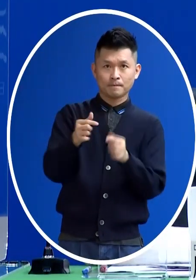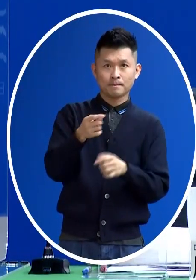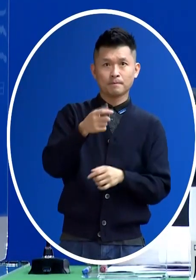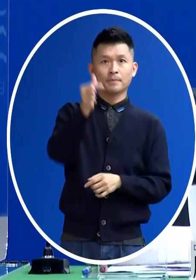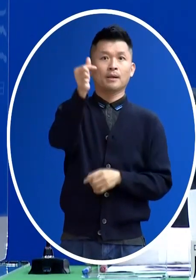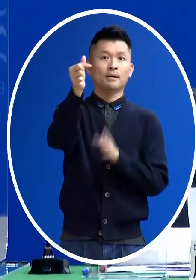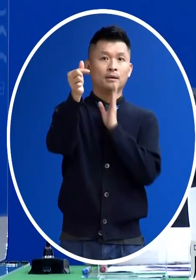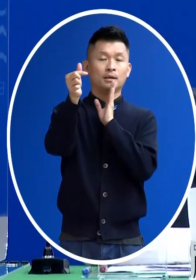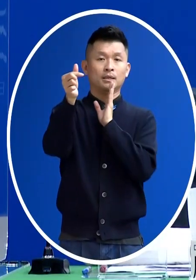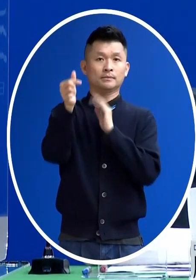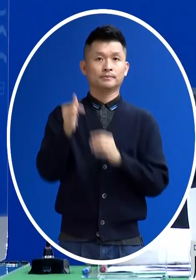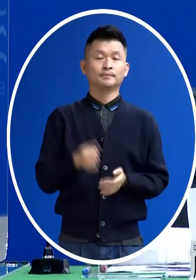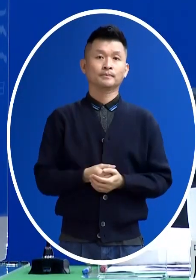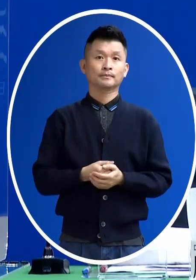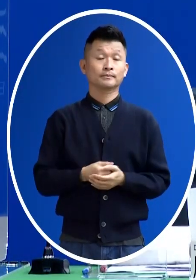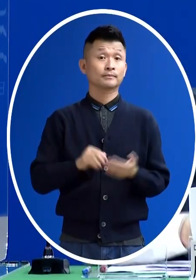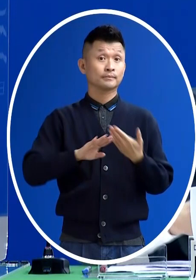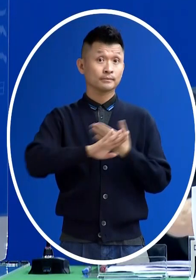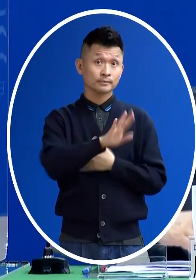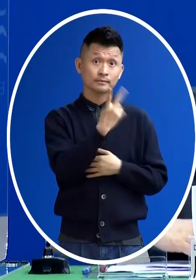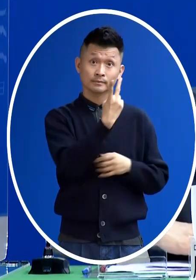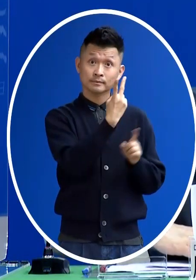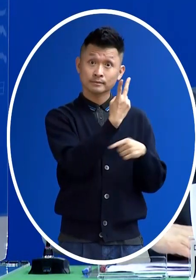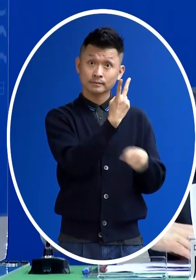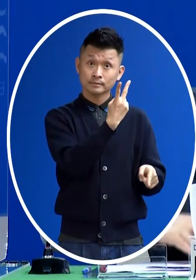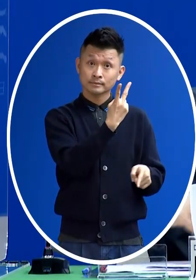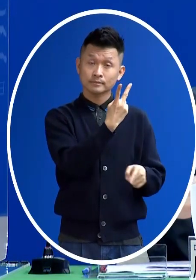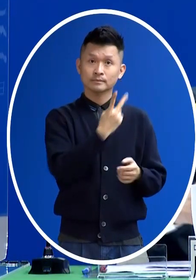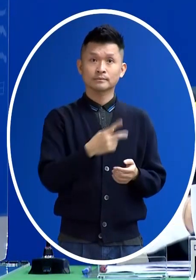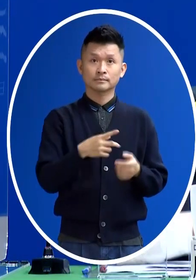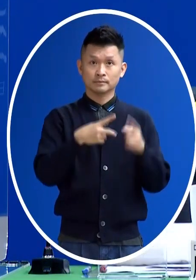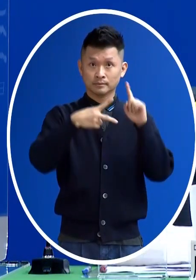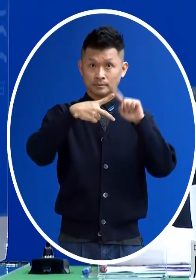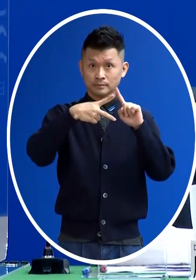是属于突破性感染。那另外的2例都